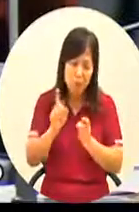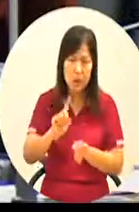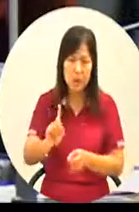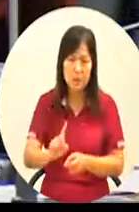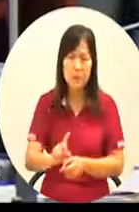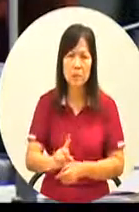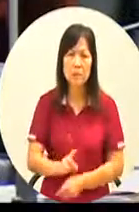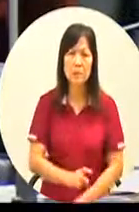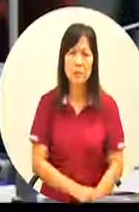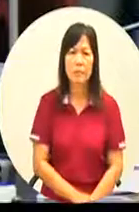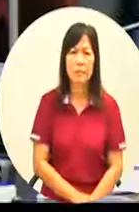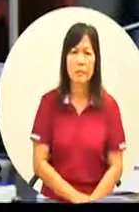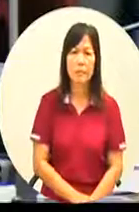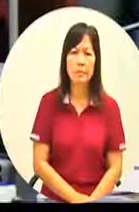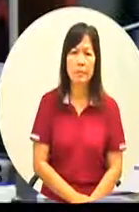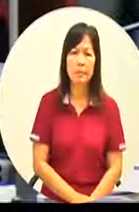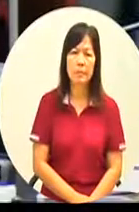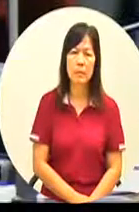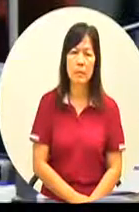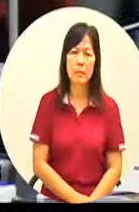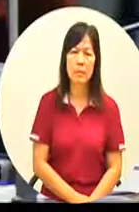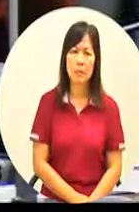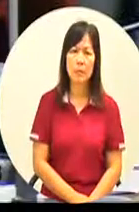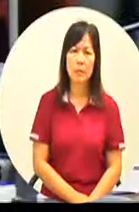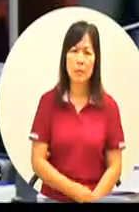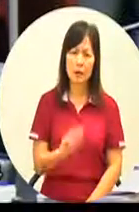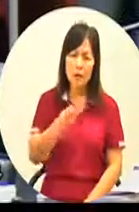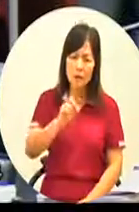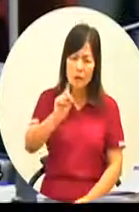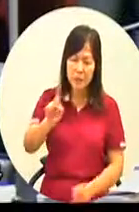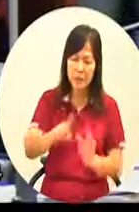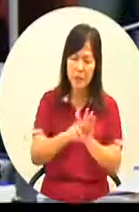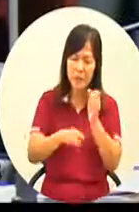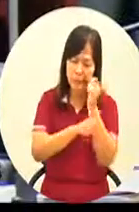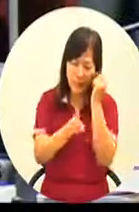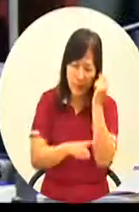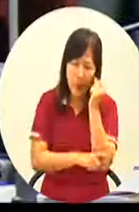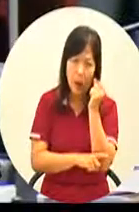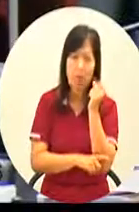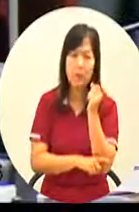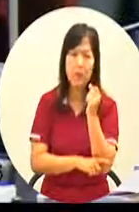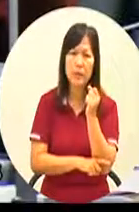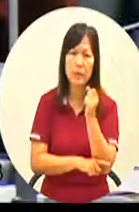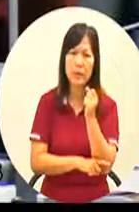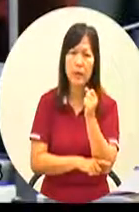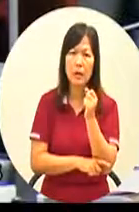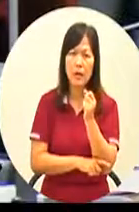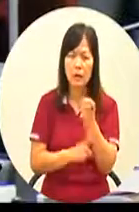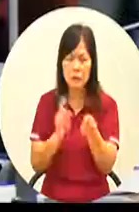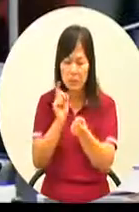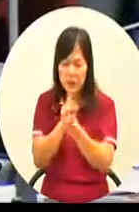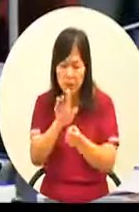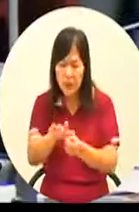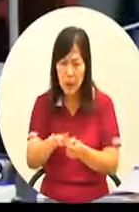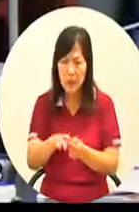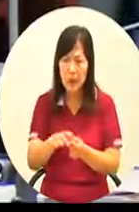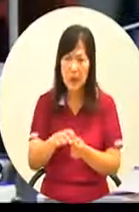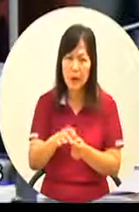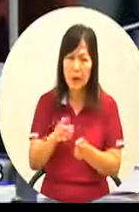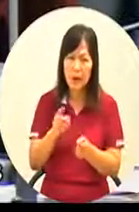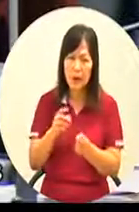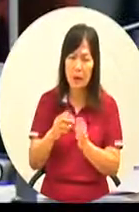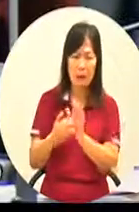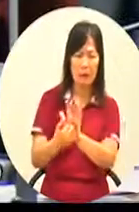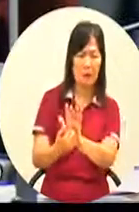啊，有一些他的啊法令也好，或者是让他不懂得怎么样来回